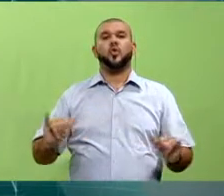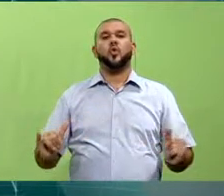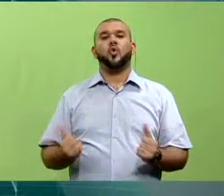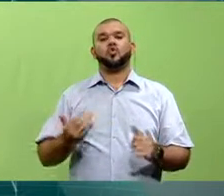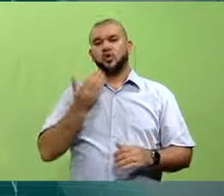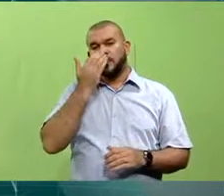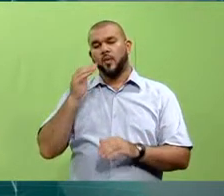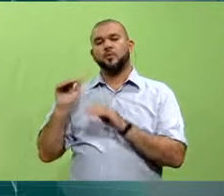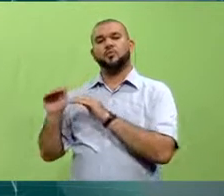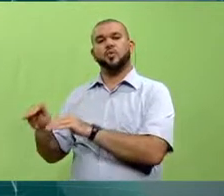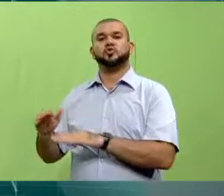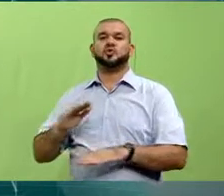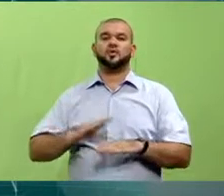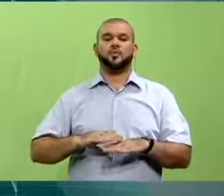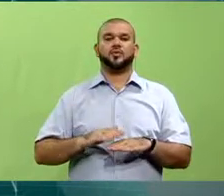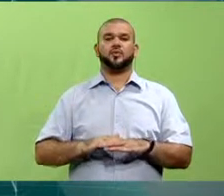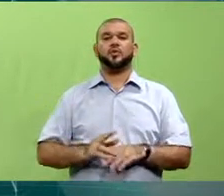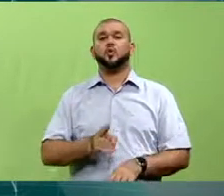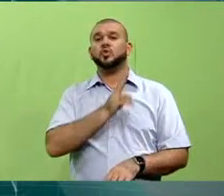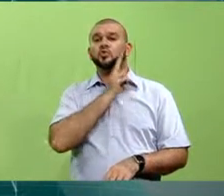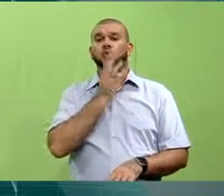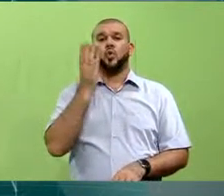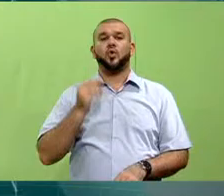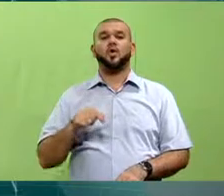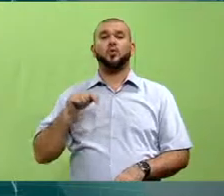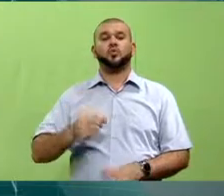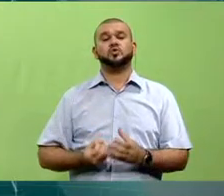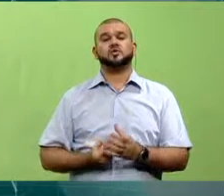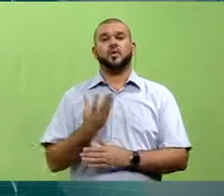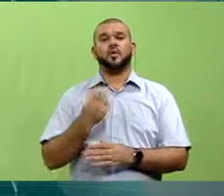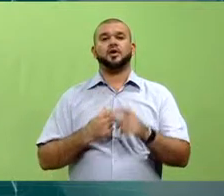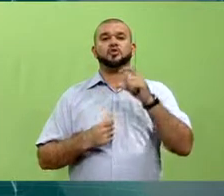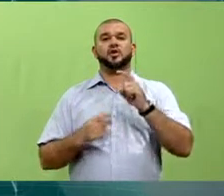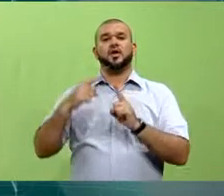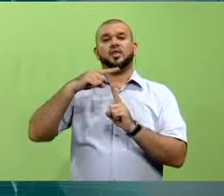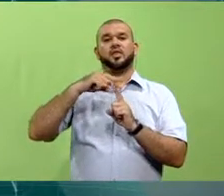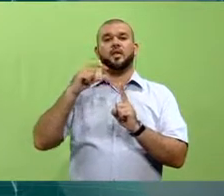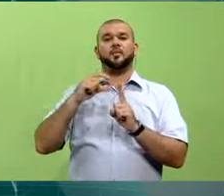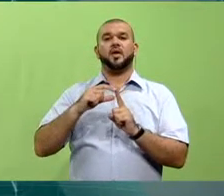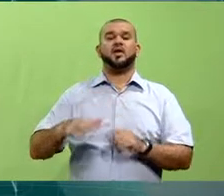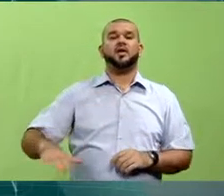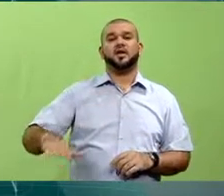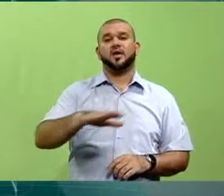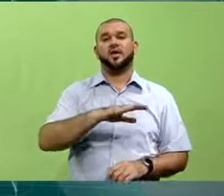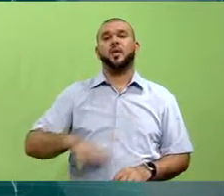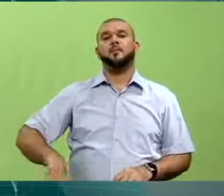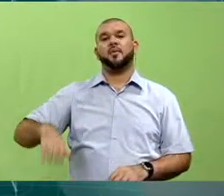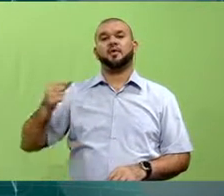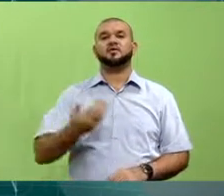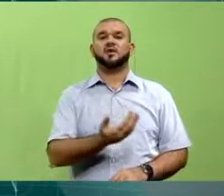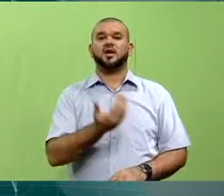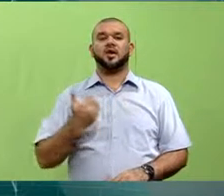yaptı. Son olarak CTP Genel Merkezi'ne gelen Bağımsızlık Yolu Örgütü,